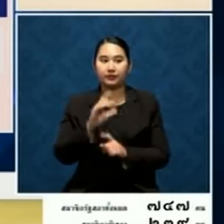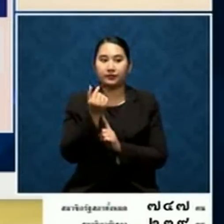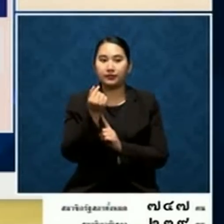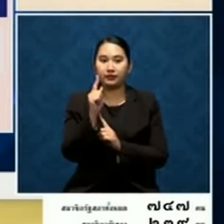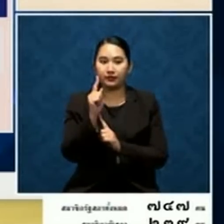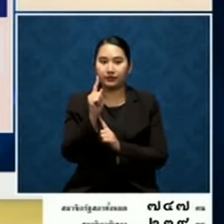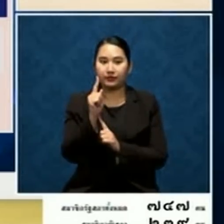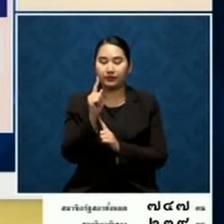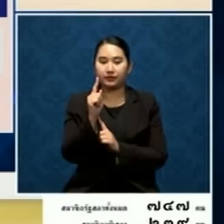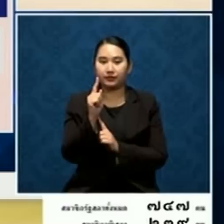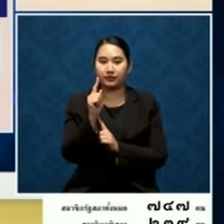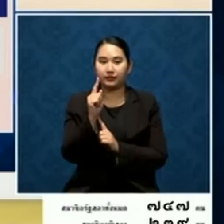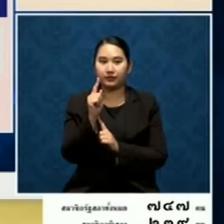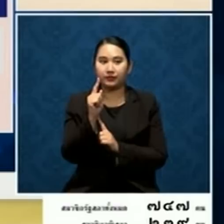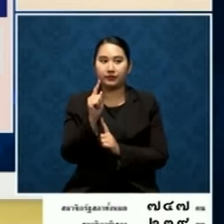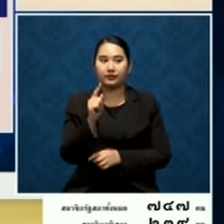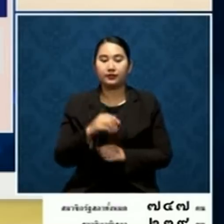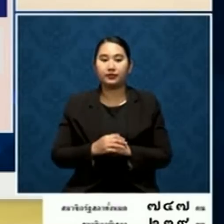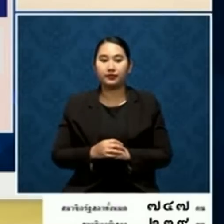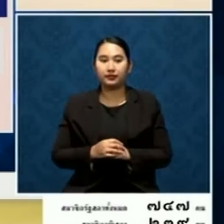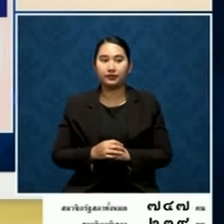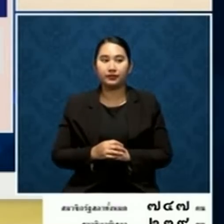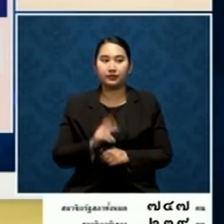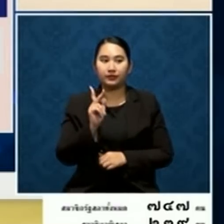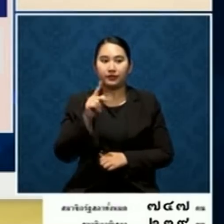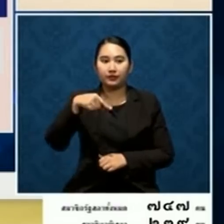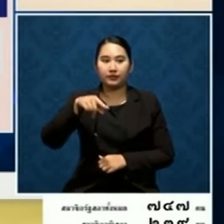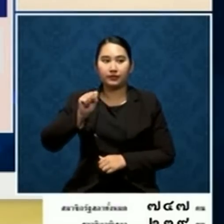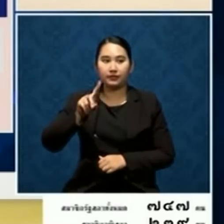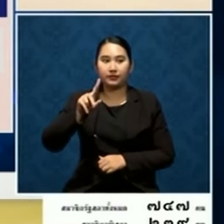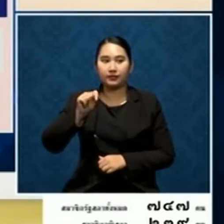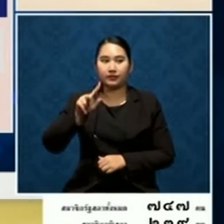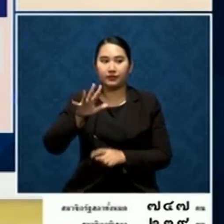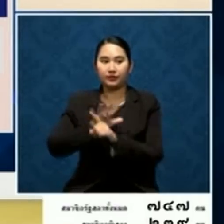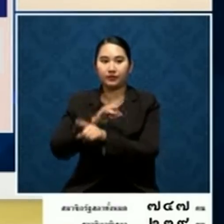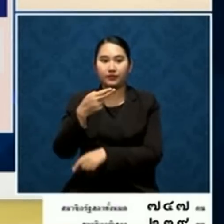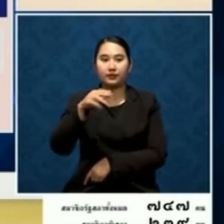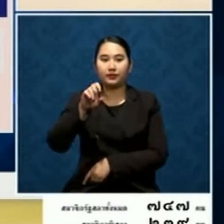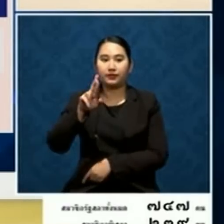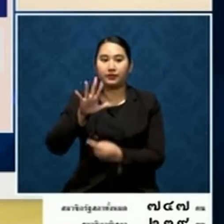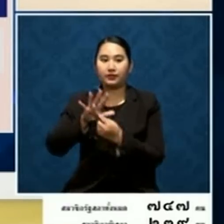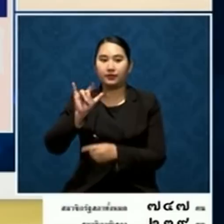11นายกฤตฮิรันเลิศอุริศภักดี